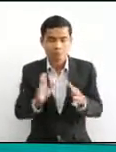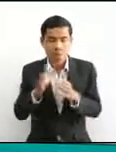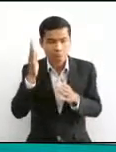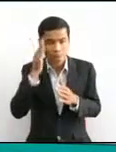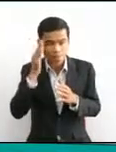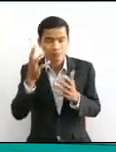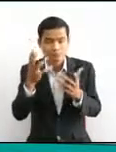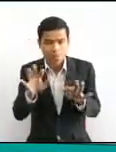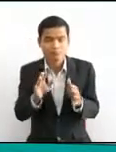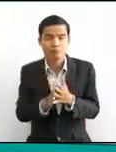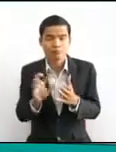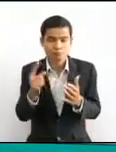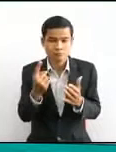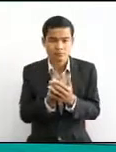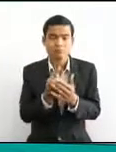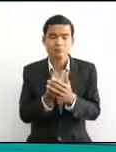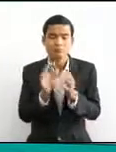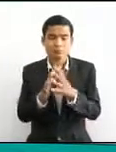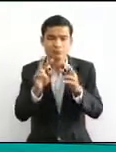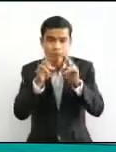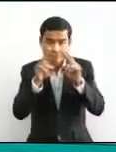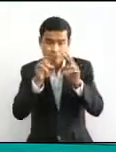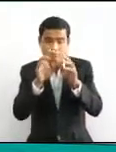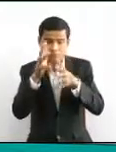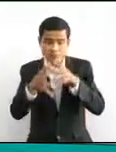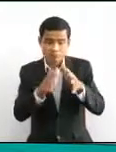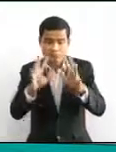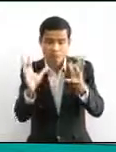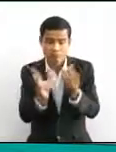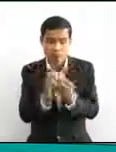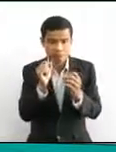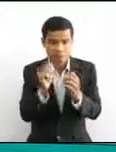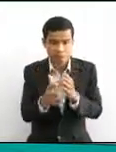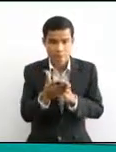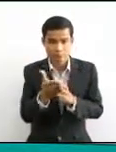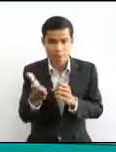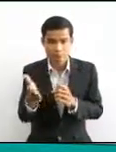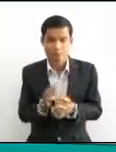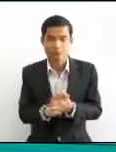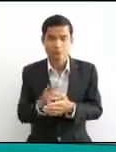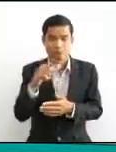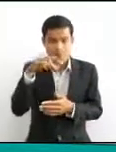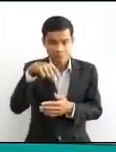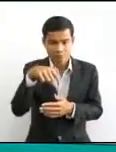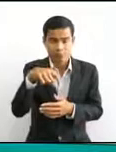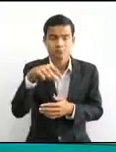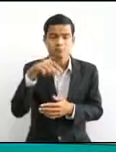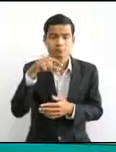hỏi con từng ở khnía cho rùm ăn chỉ muối nè kêu từng ở khnía nè ta chấp đám co là